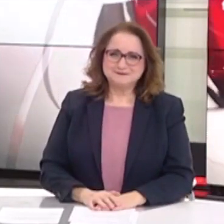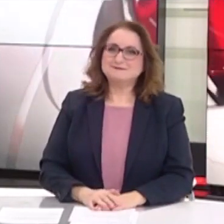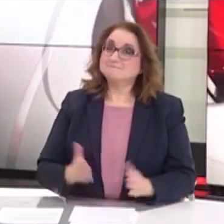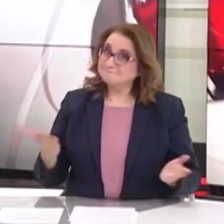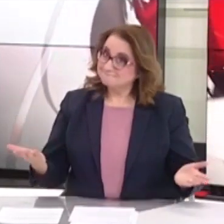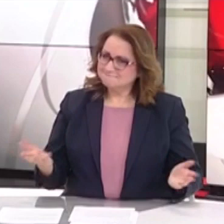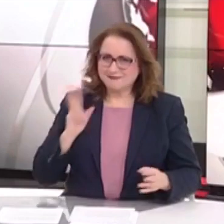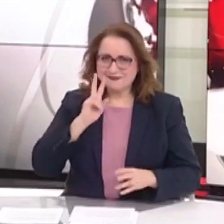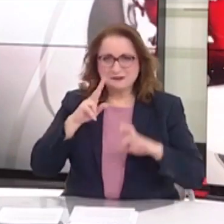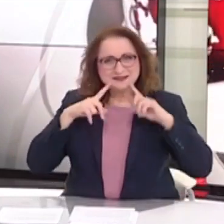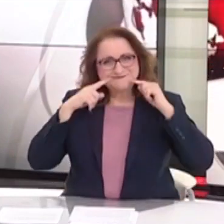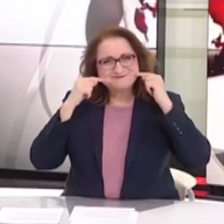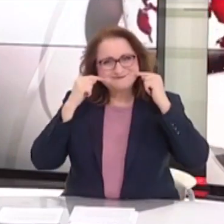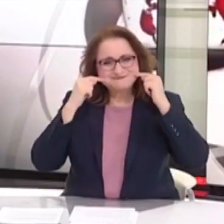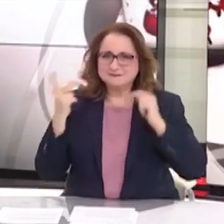είδαμε, Γιάννη.